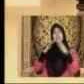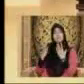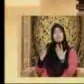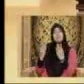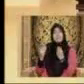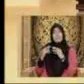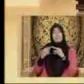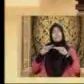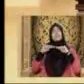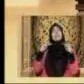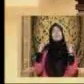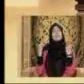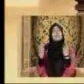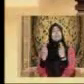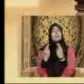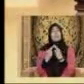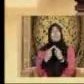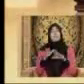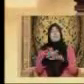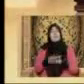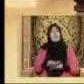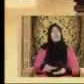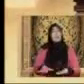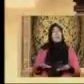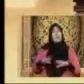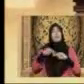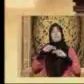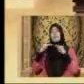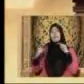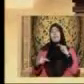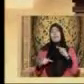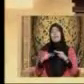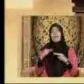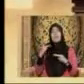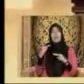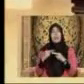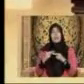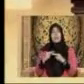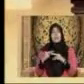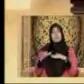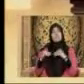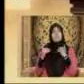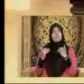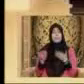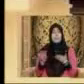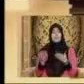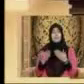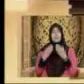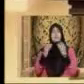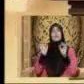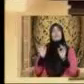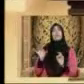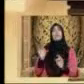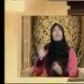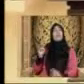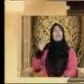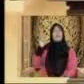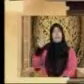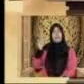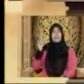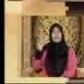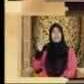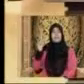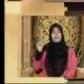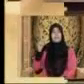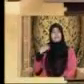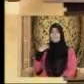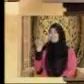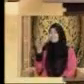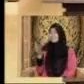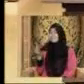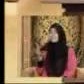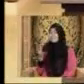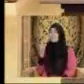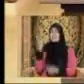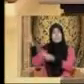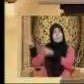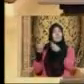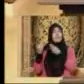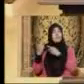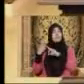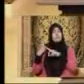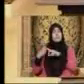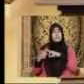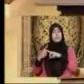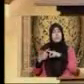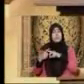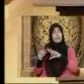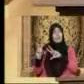ملء السماوات وملء الأرض وملء ما شئت من شيء بعد. سبحانك اللهم لا نحصي ثناء عليك